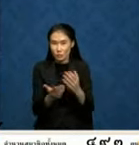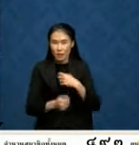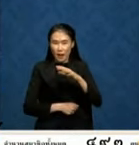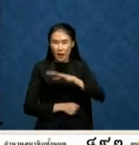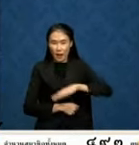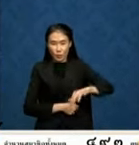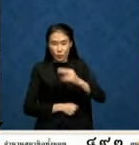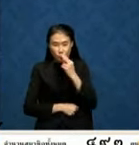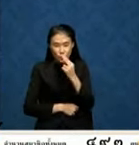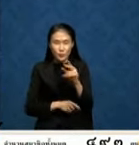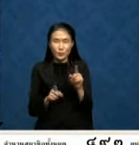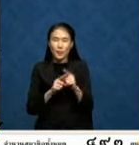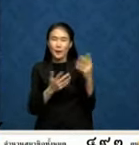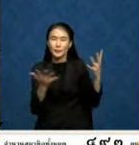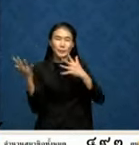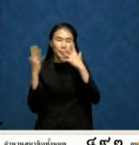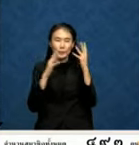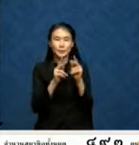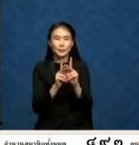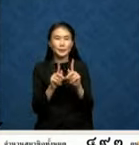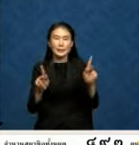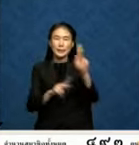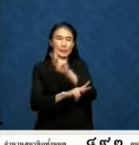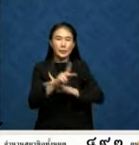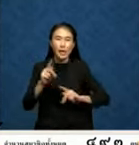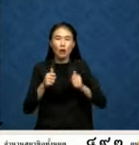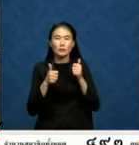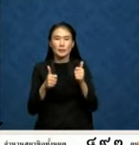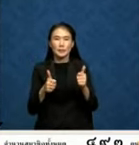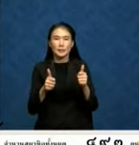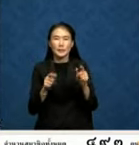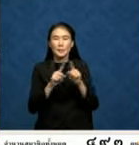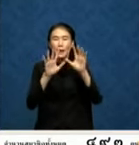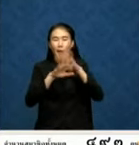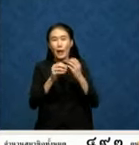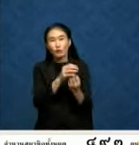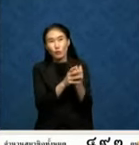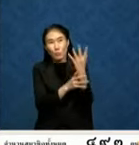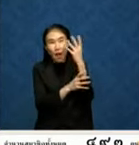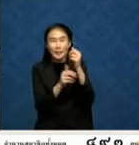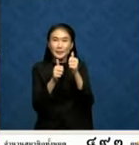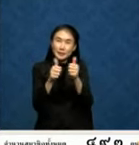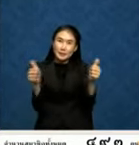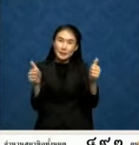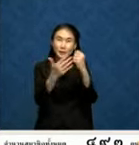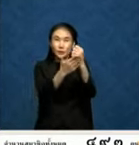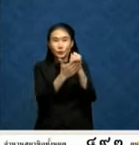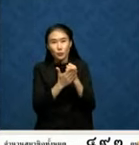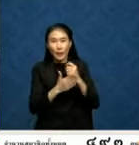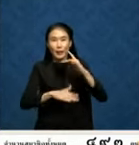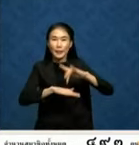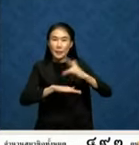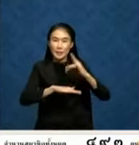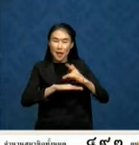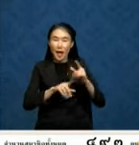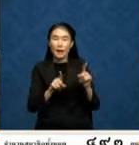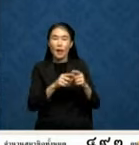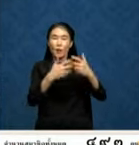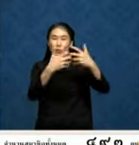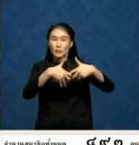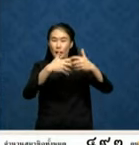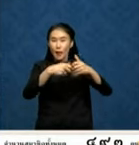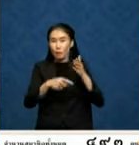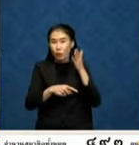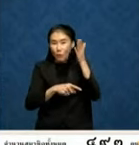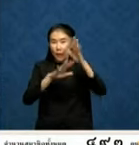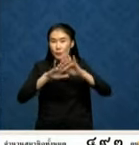พลังงานสะอาดพลังงานสีเขียวนะครับหรือที่เราเรียกว่า Green Energy นะครับเพื่อรองรับภาคอุตสาหกรรมนะครับซึ่